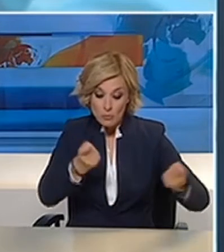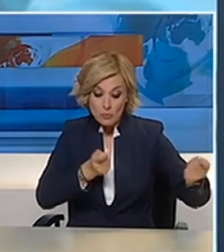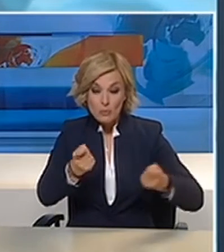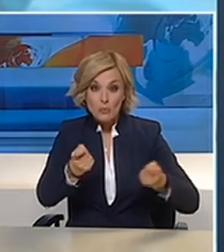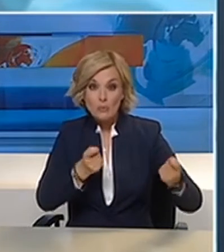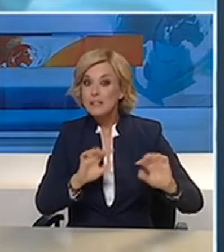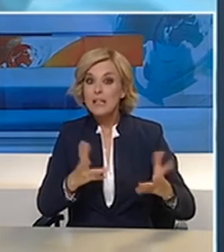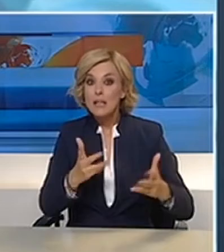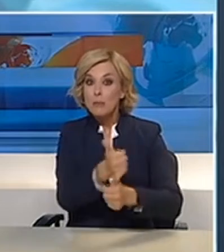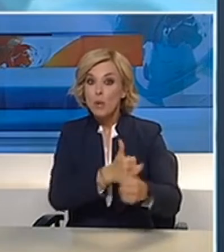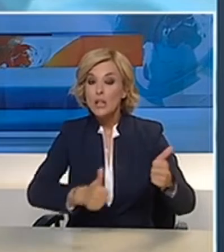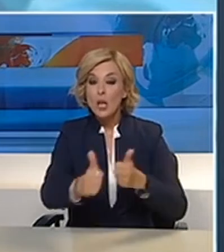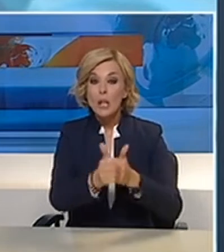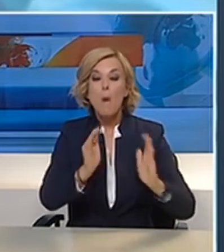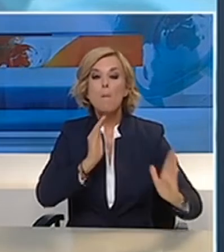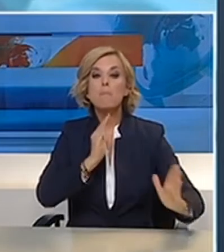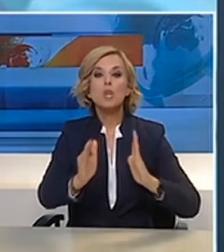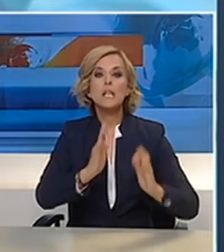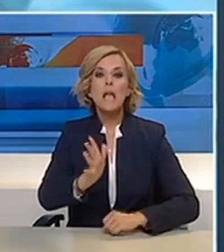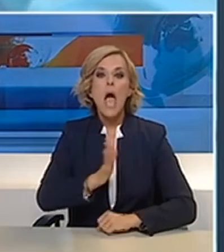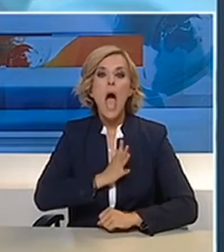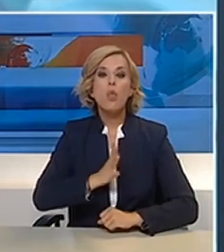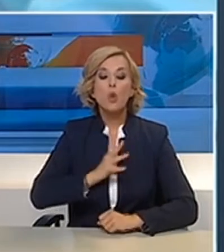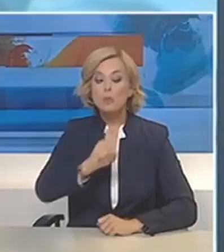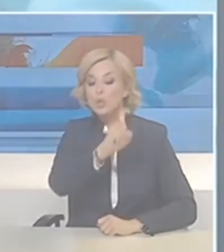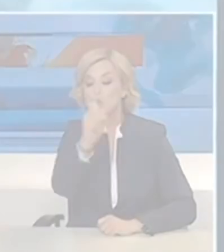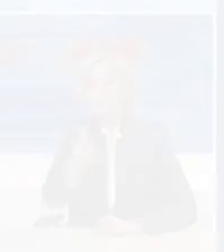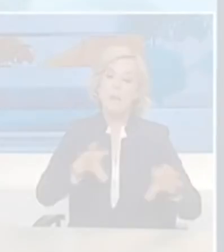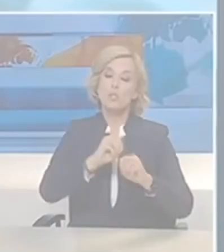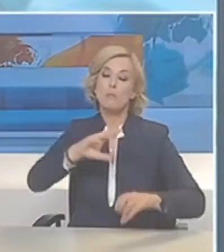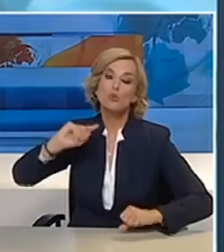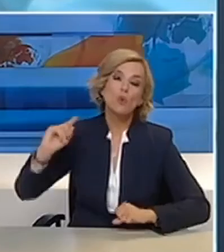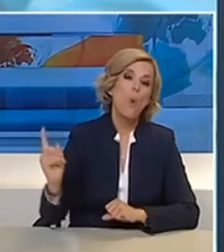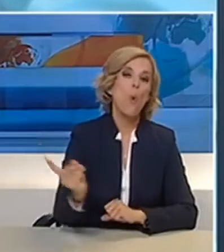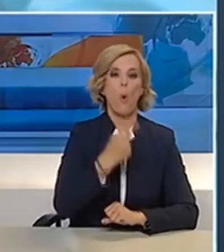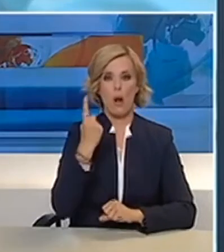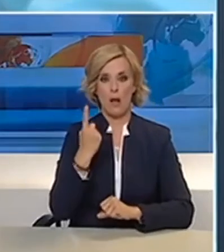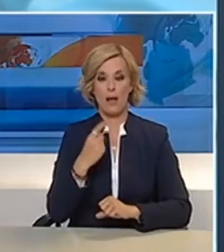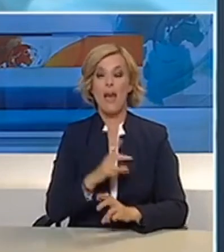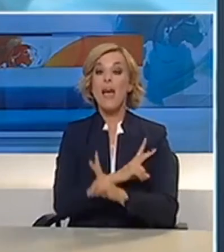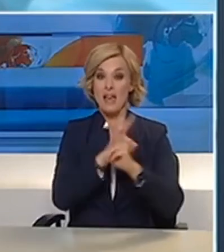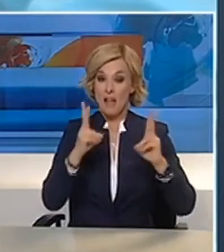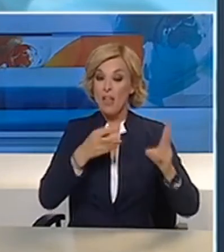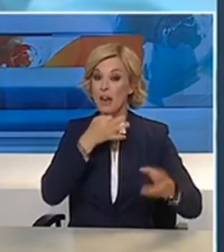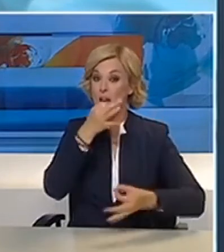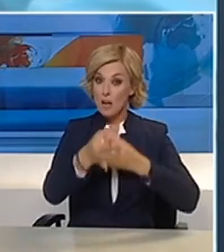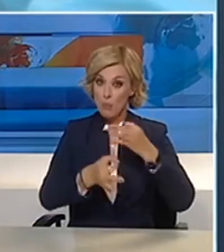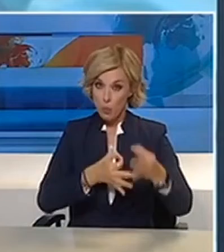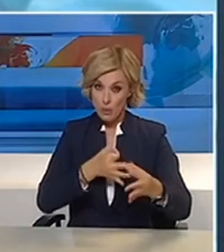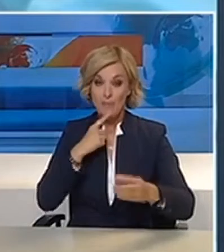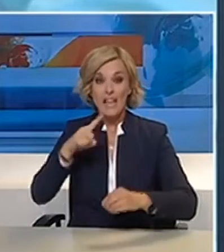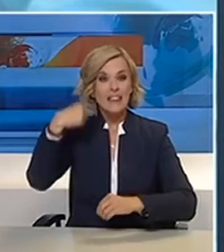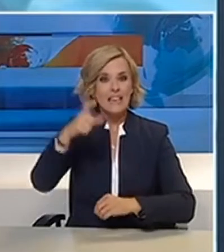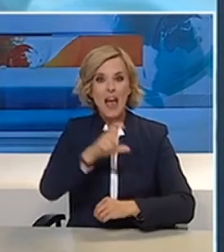ζωής των πολιτών. Και σε αυτό δεν επιτρέπεται καμία χαλάρωση, κανένας εφησυχασμός. Πρέπει να είναι σαφές ότι το μόνο μέτρο που έρεται από την